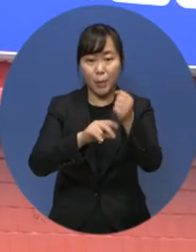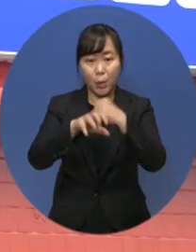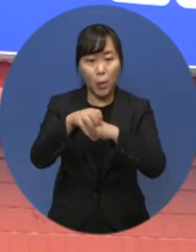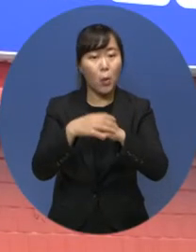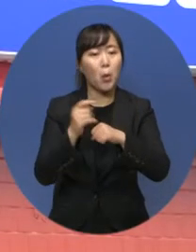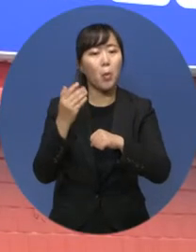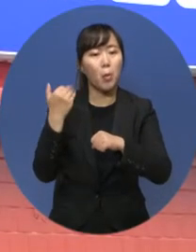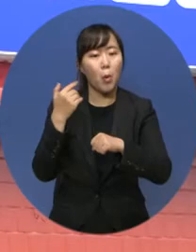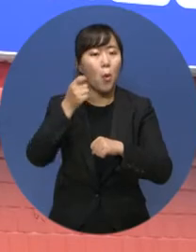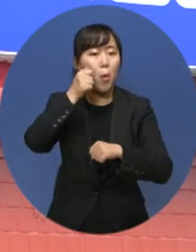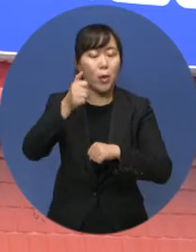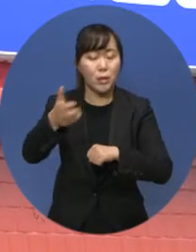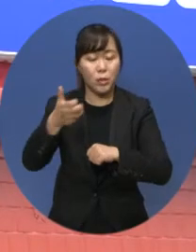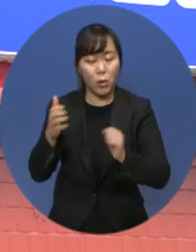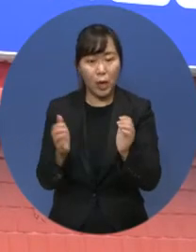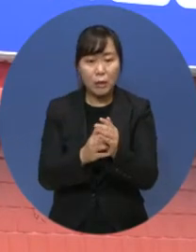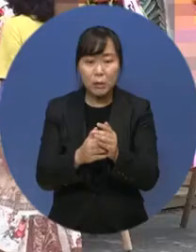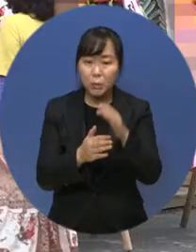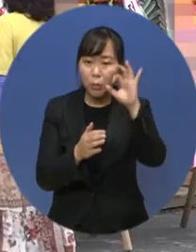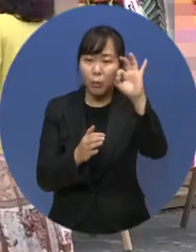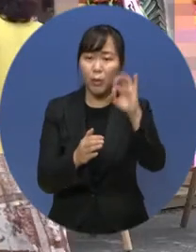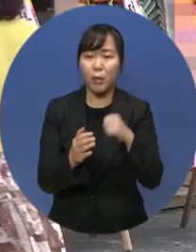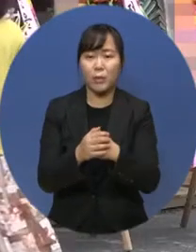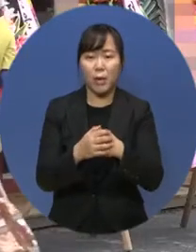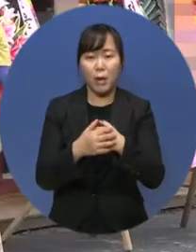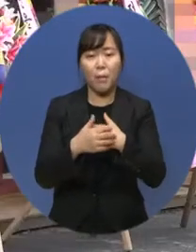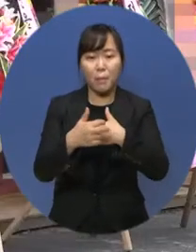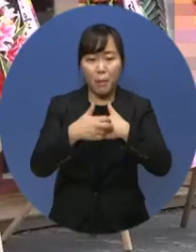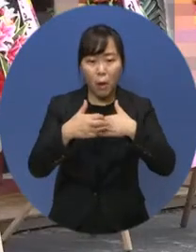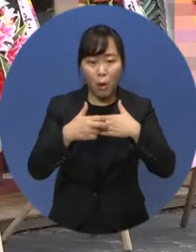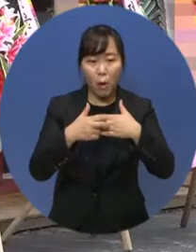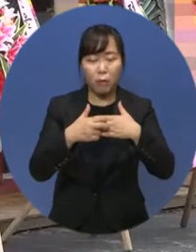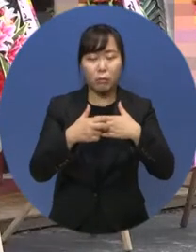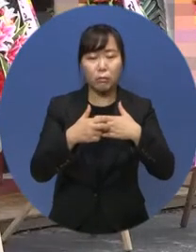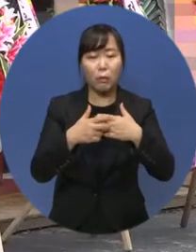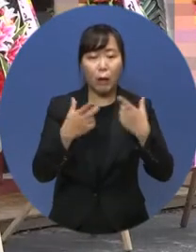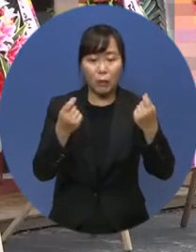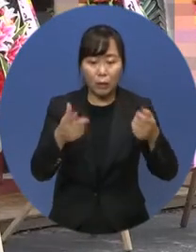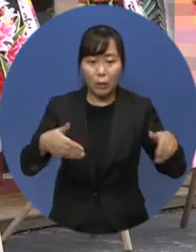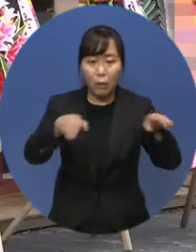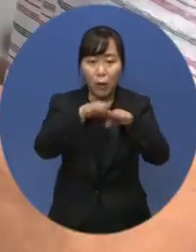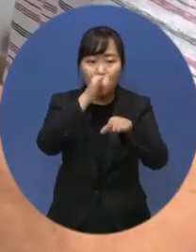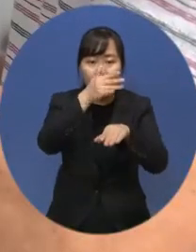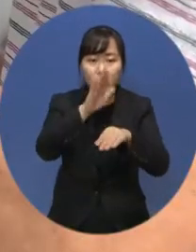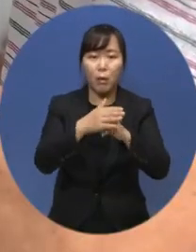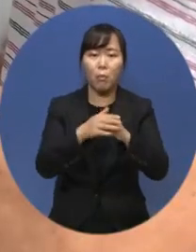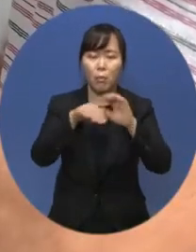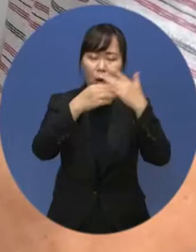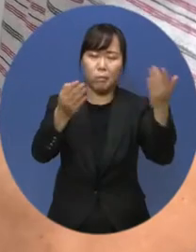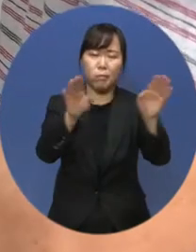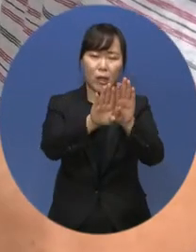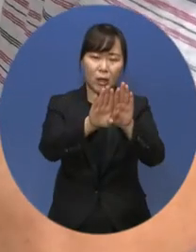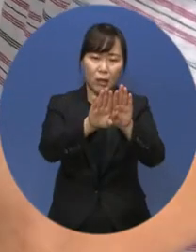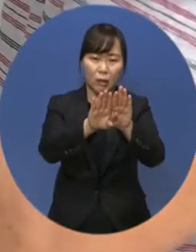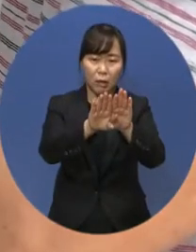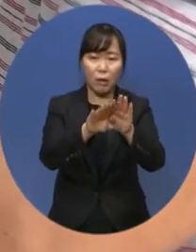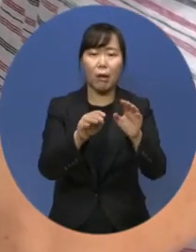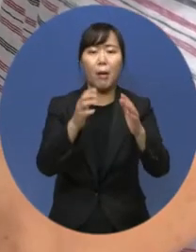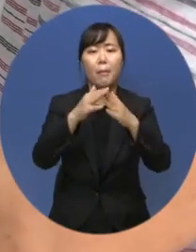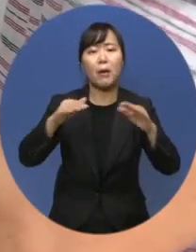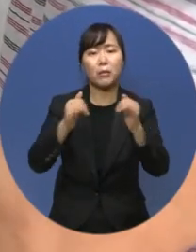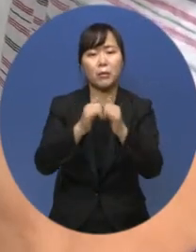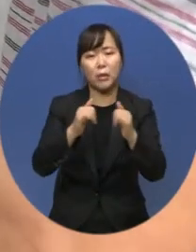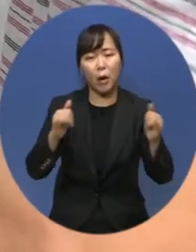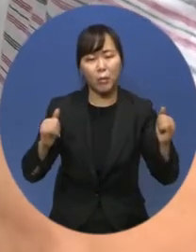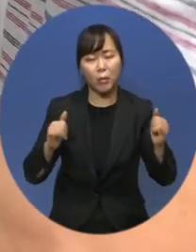불과 5개월 전까지만 해도 병의원과 같은 의료기관이 있었으나 문을 닫게 되면서 마을